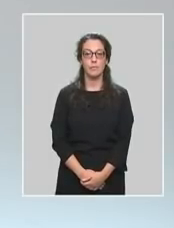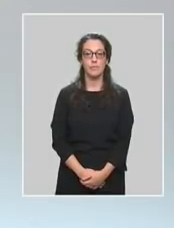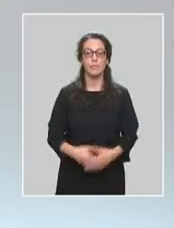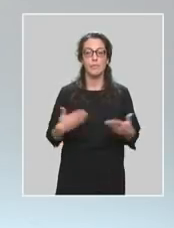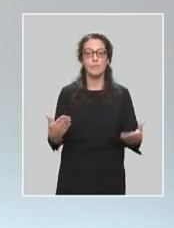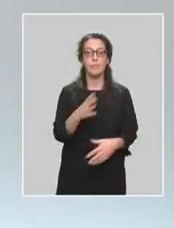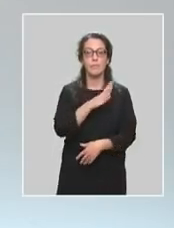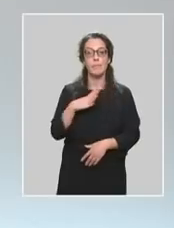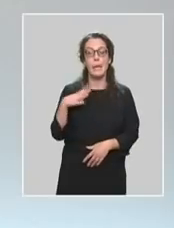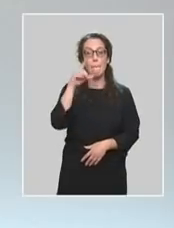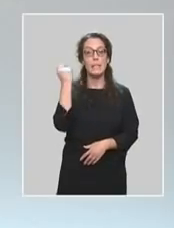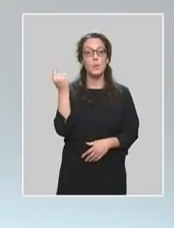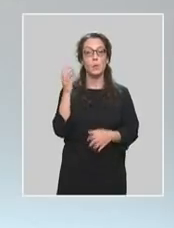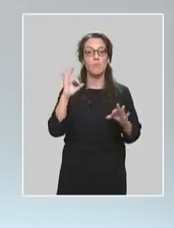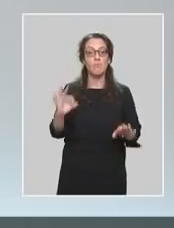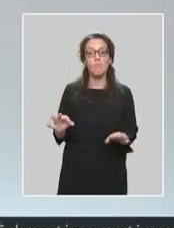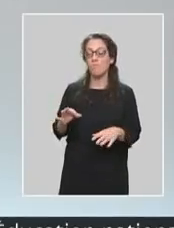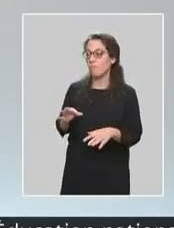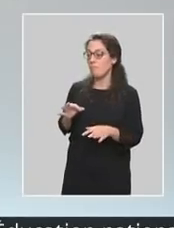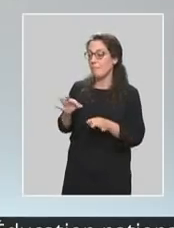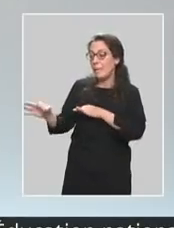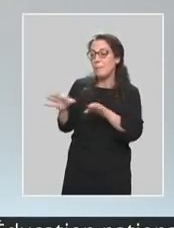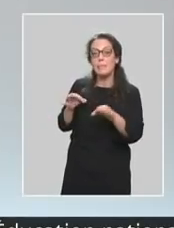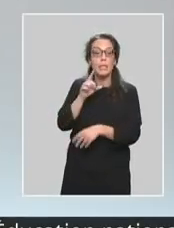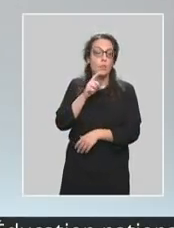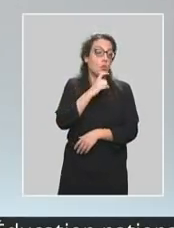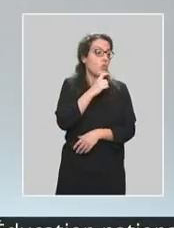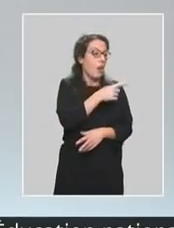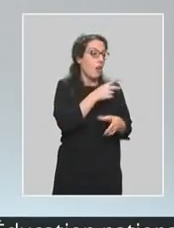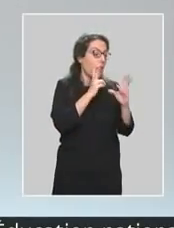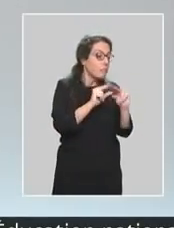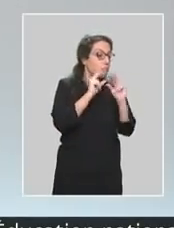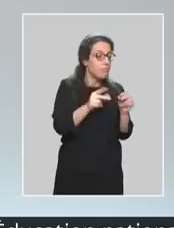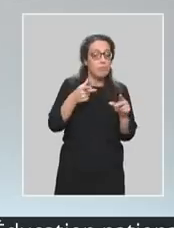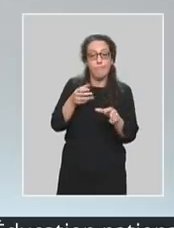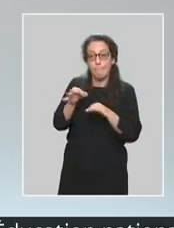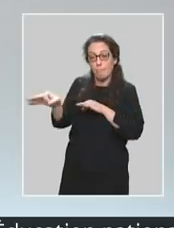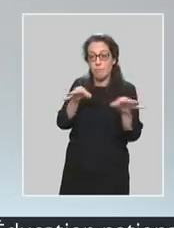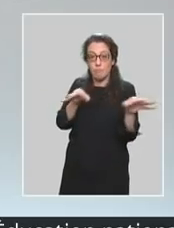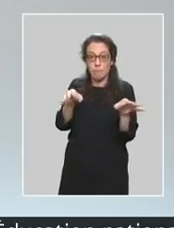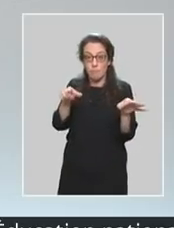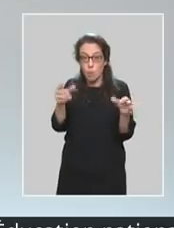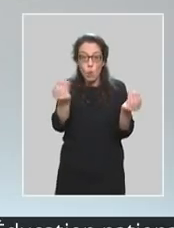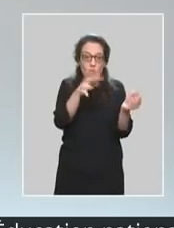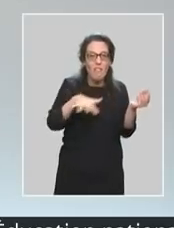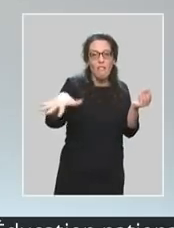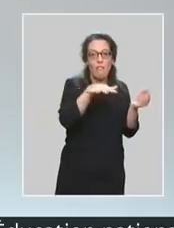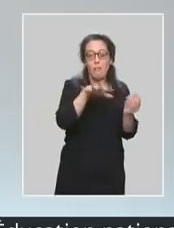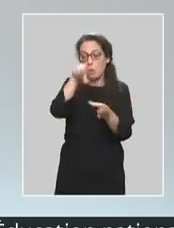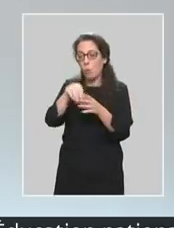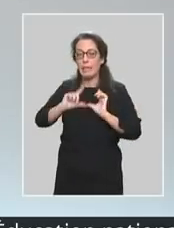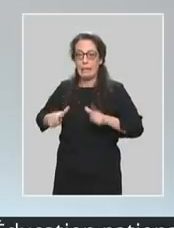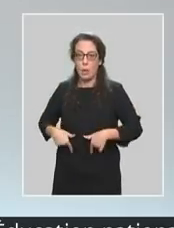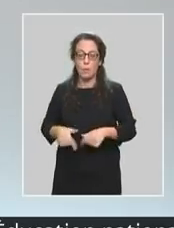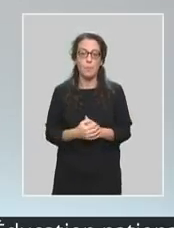Bien, mesdames, messieurs, l'évolution de l'épidémie dont nous parlons depuis tout à l'heure concerne évidemment l'école comme le reste de la société. Et comme nous l'avons